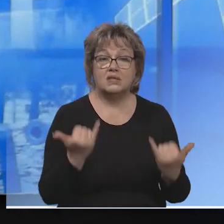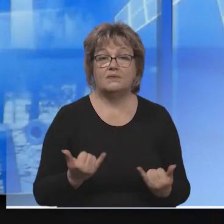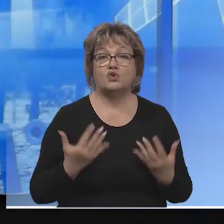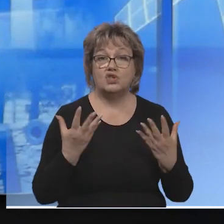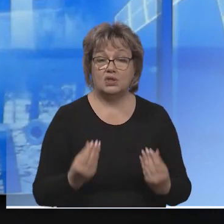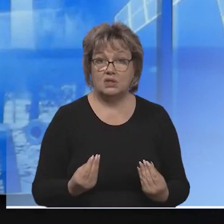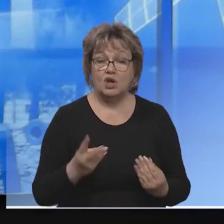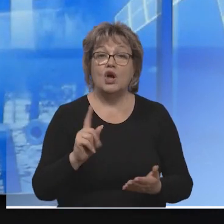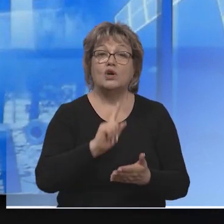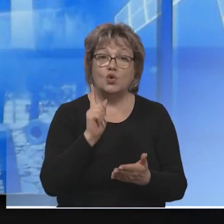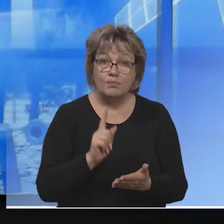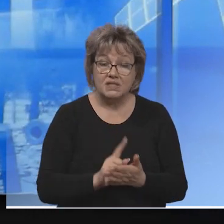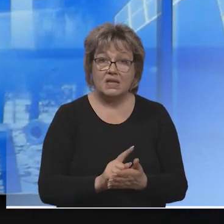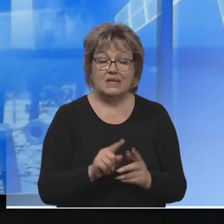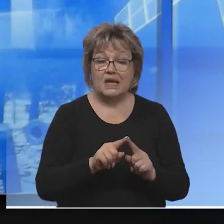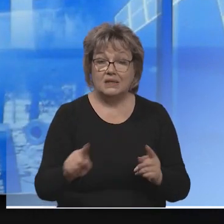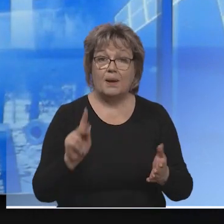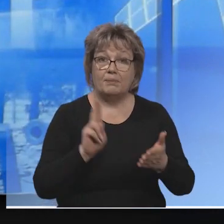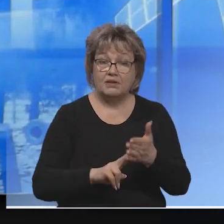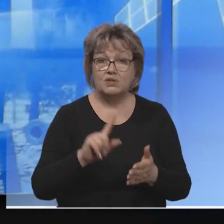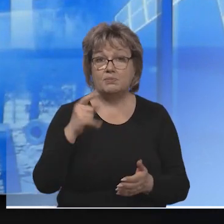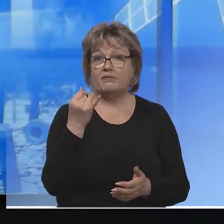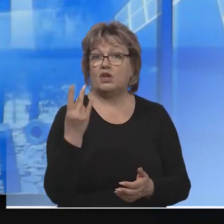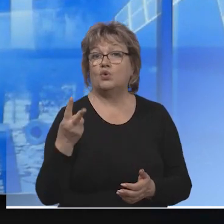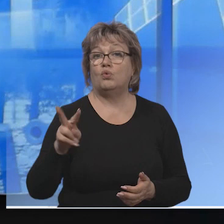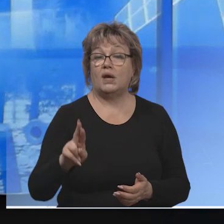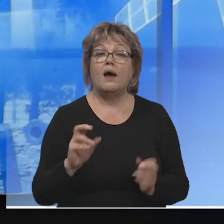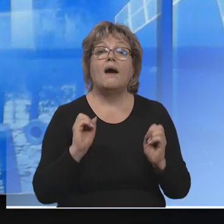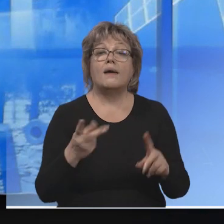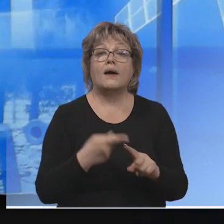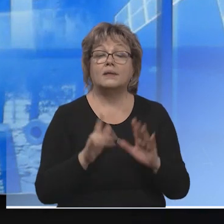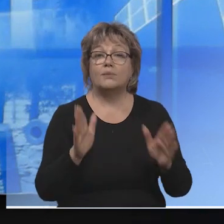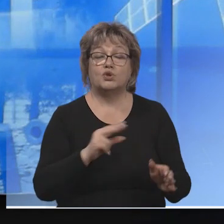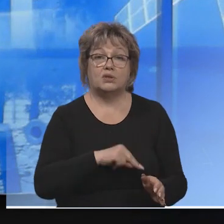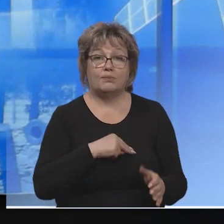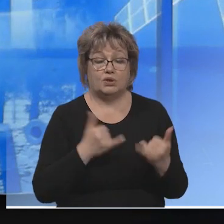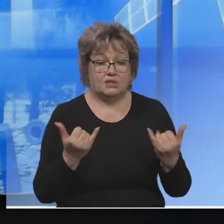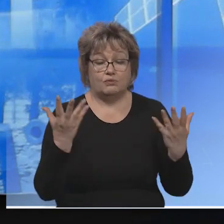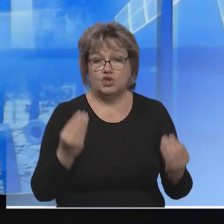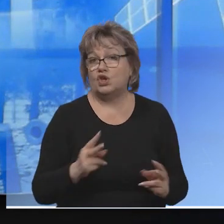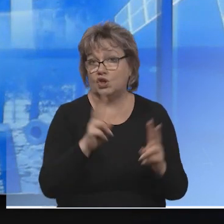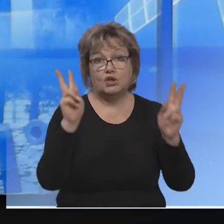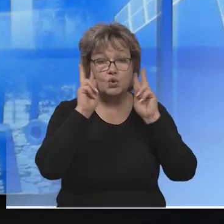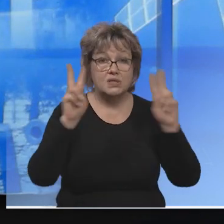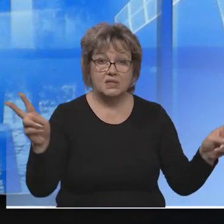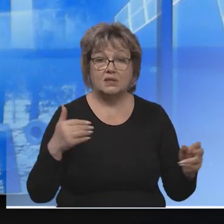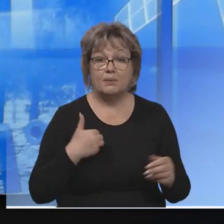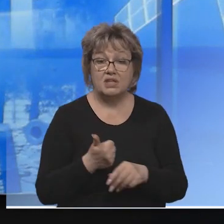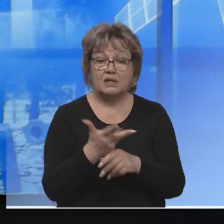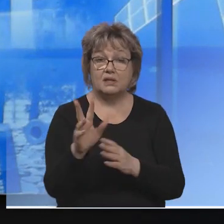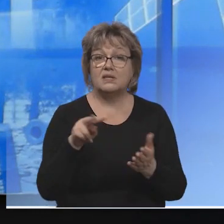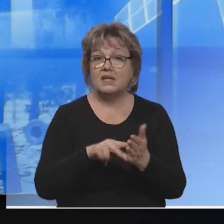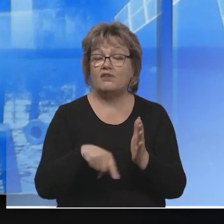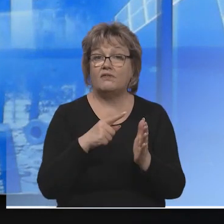на сегодняшний день. Но обязательный этап маркировки вступает в силу с 1 июля. Как это будет работать, никто на сегодняшний день не знает. И мы уже